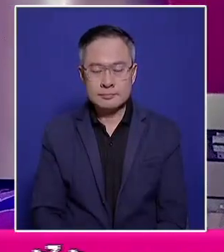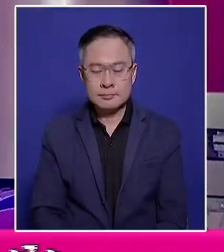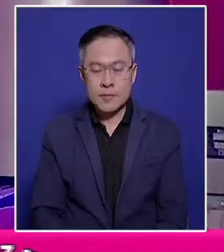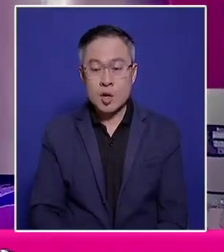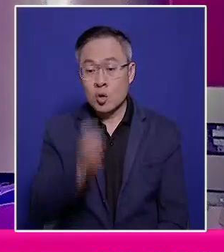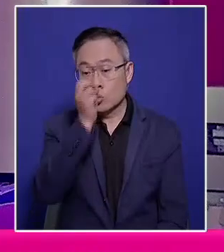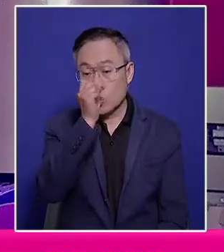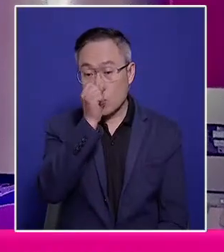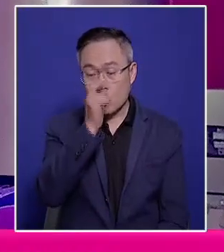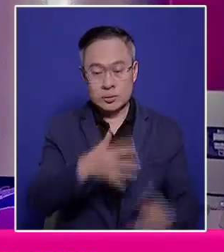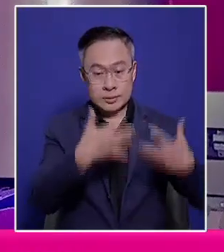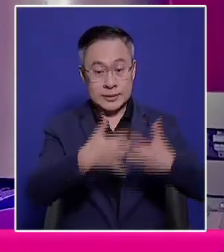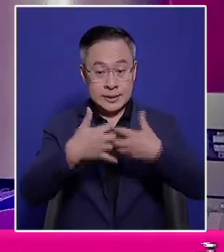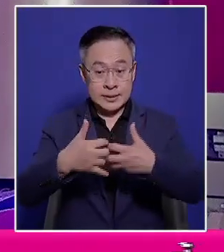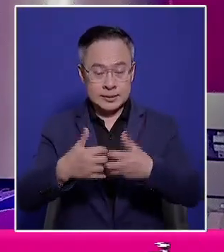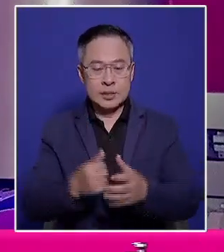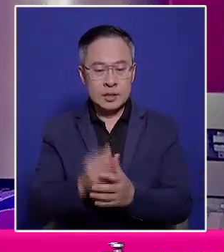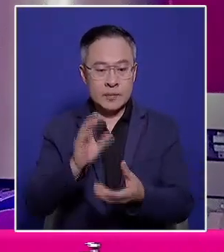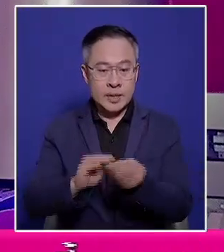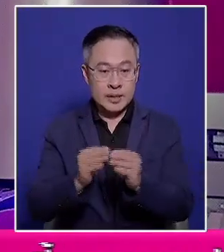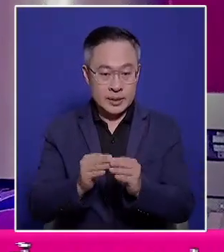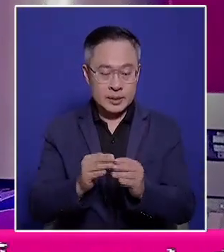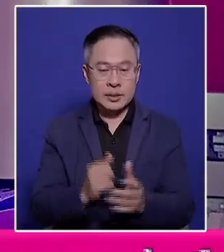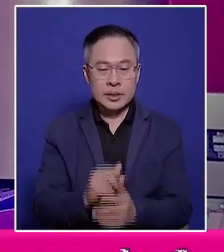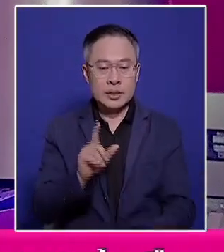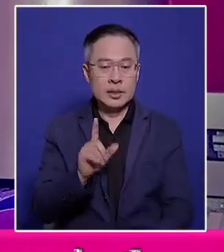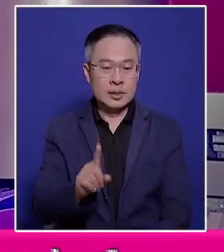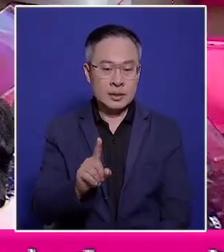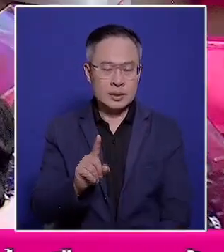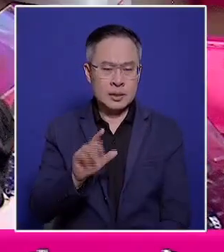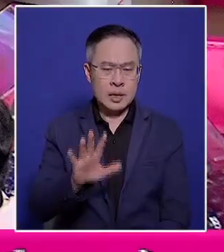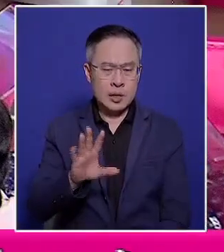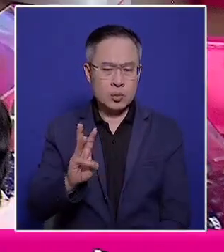ทดลองเครื่องหมุน1ครั้งเลขที่ออก